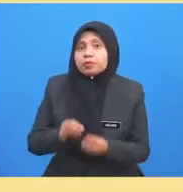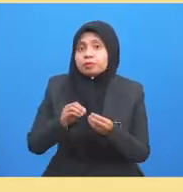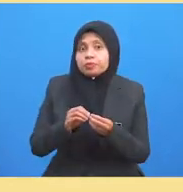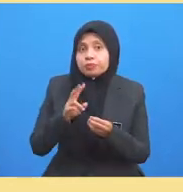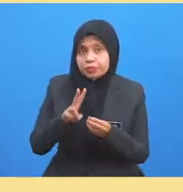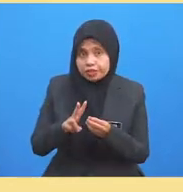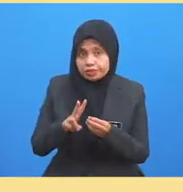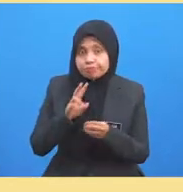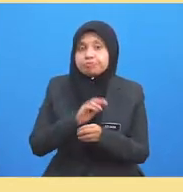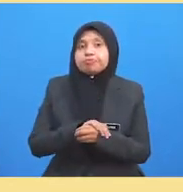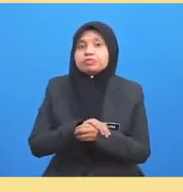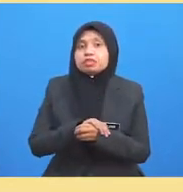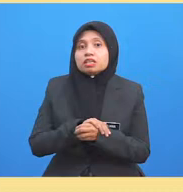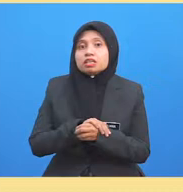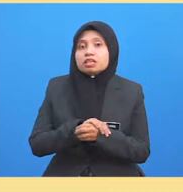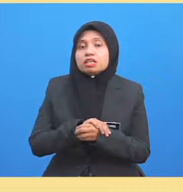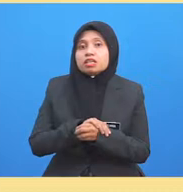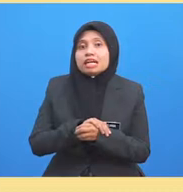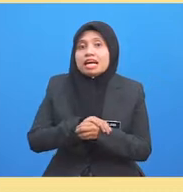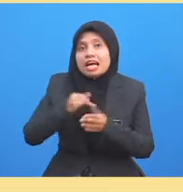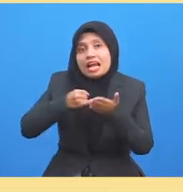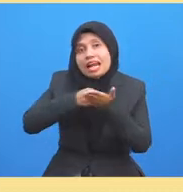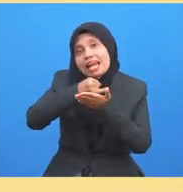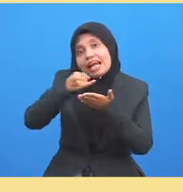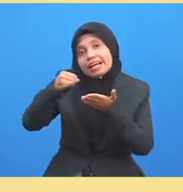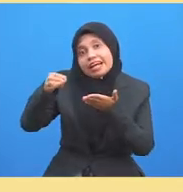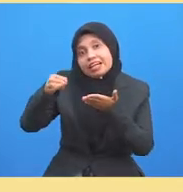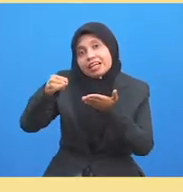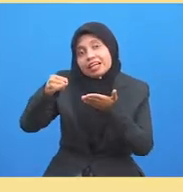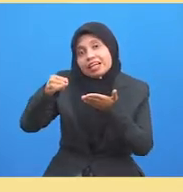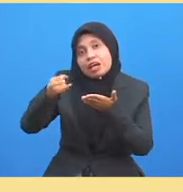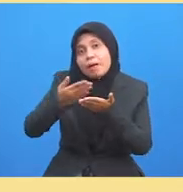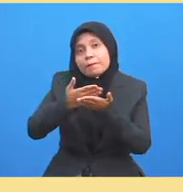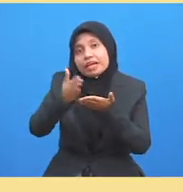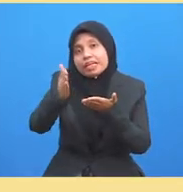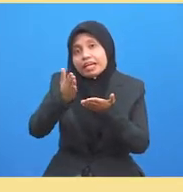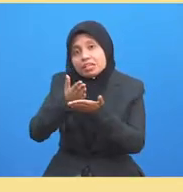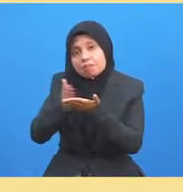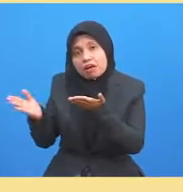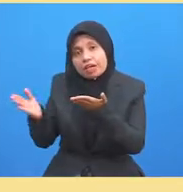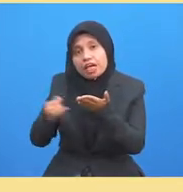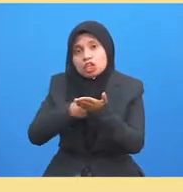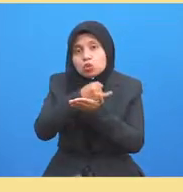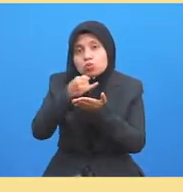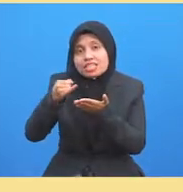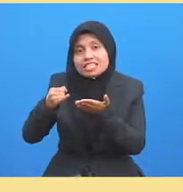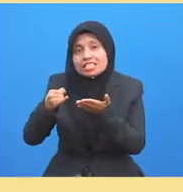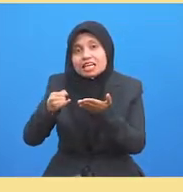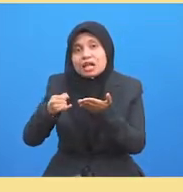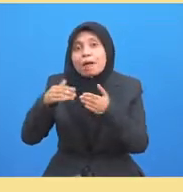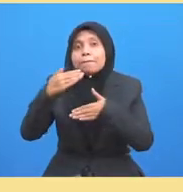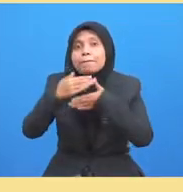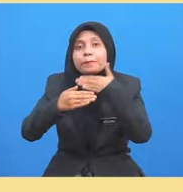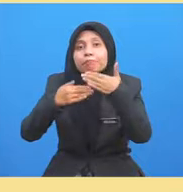Kemudian, langkah yang kedua, lakarkan rupa setiap bahagian-bahagian pada lukisan pembinaan.